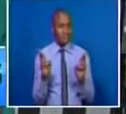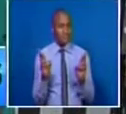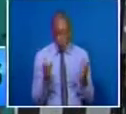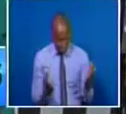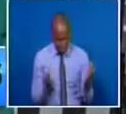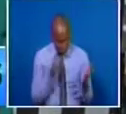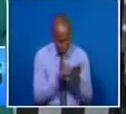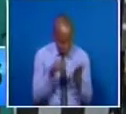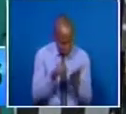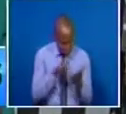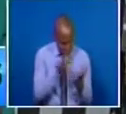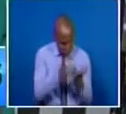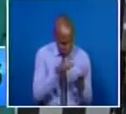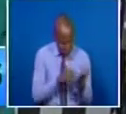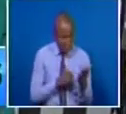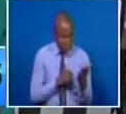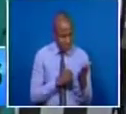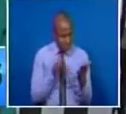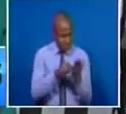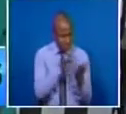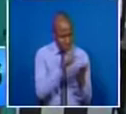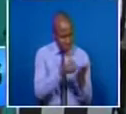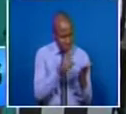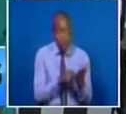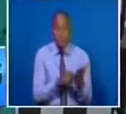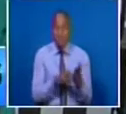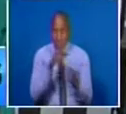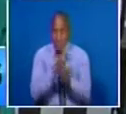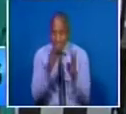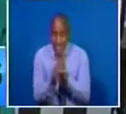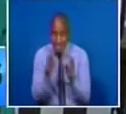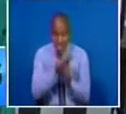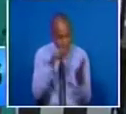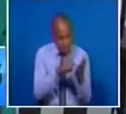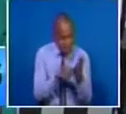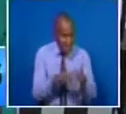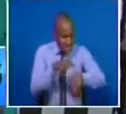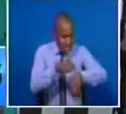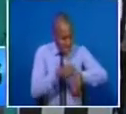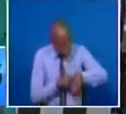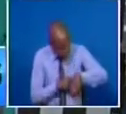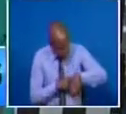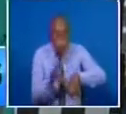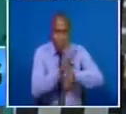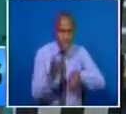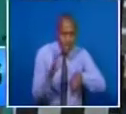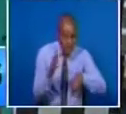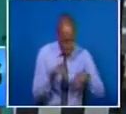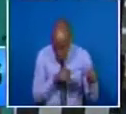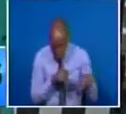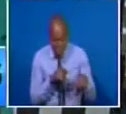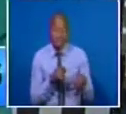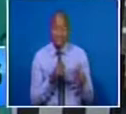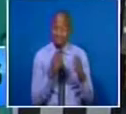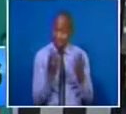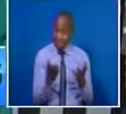akibonyeza bonyeza pale katika ile calculator, pengine anajaribu kukadiria dakika atakazopewa atazitumia vipi. Hapa katika eneo